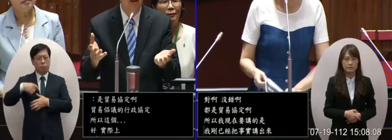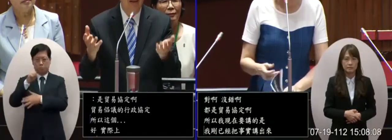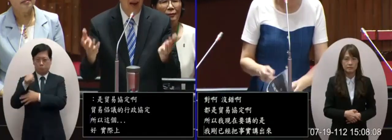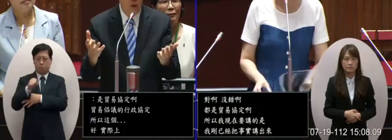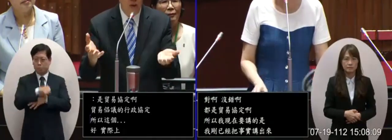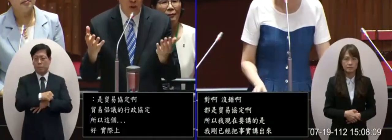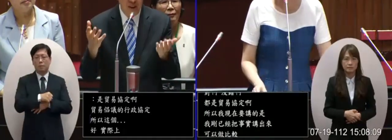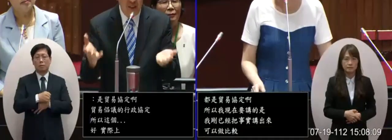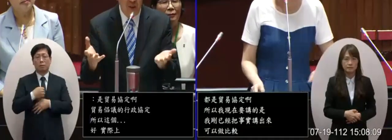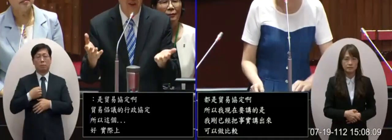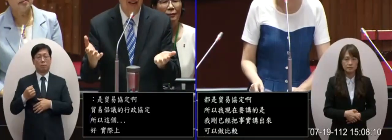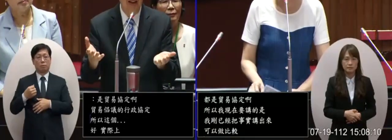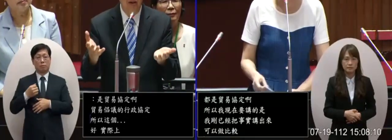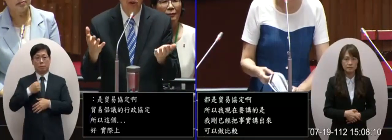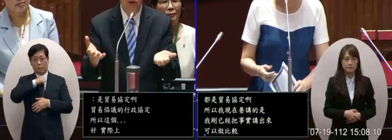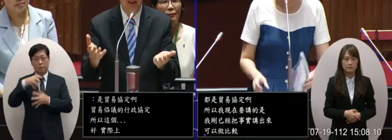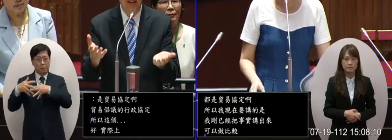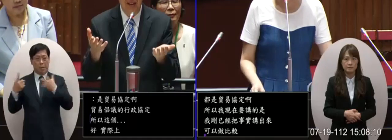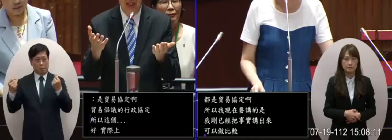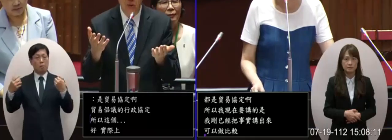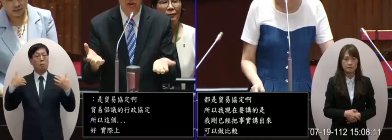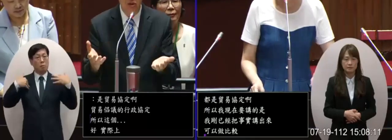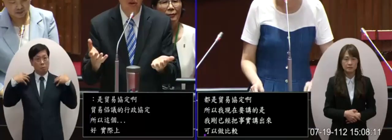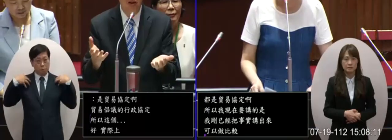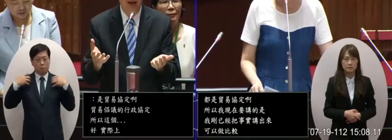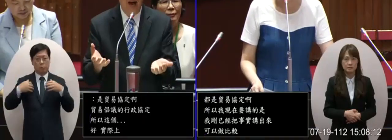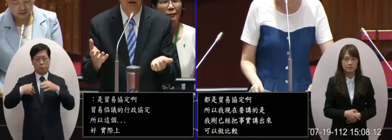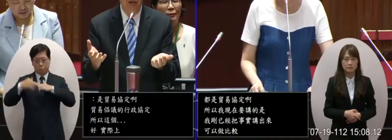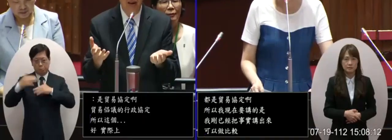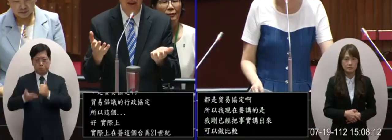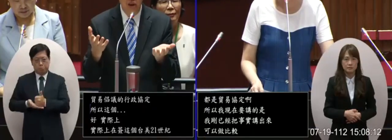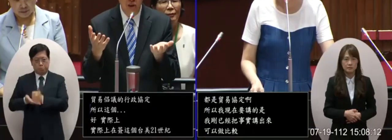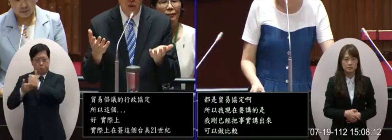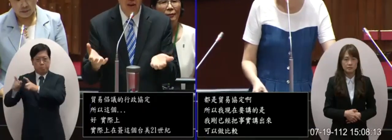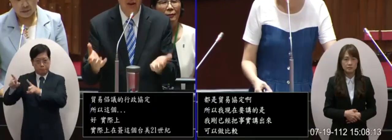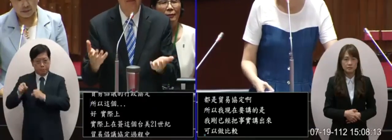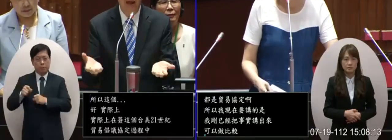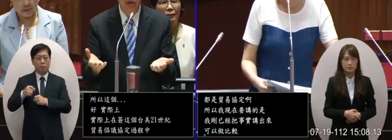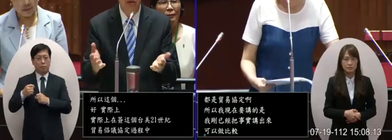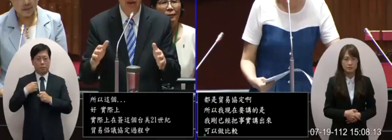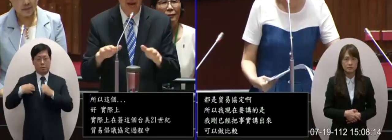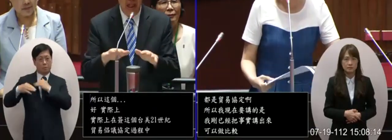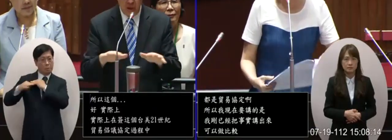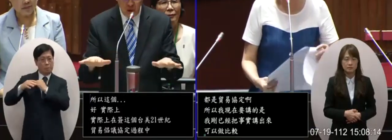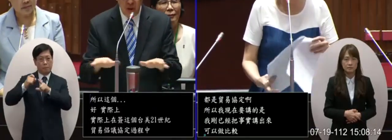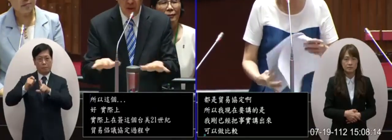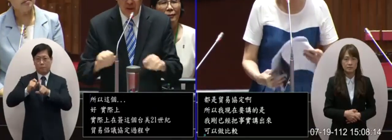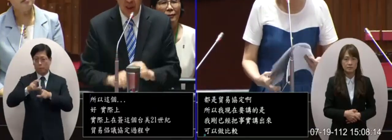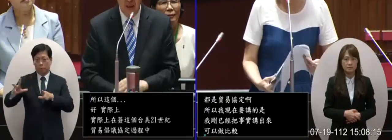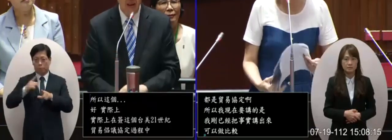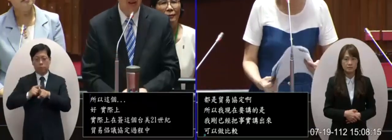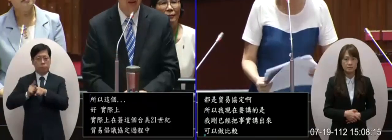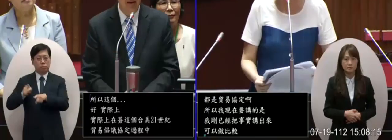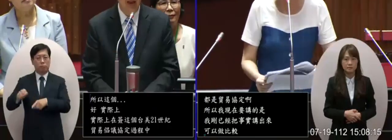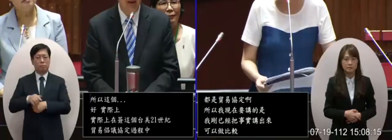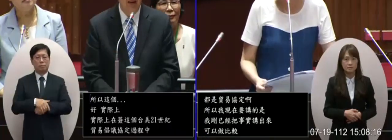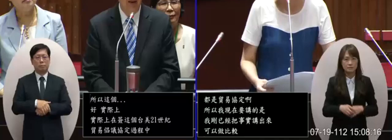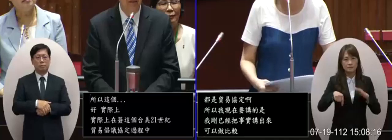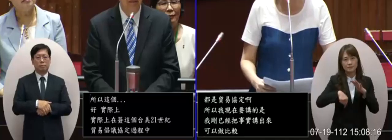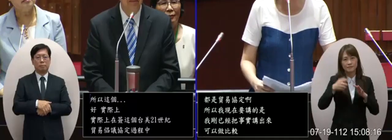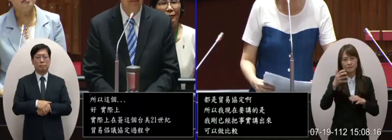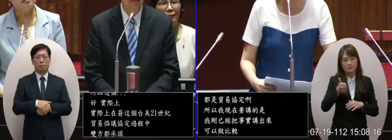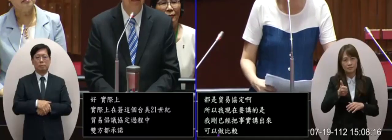诺，两国都承诺要互相的来遵守，然后呢，是以对等的方式来执行这样的一个倡议。